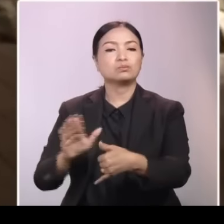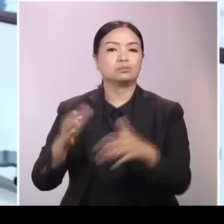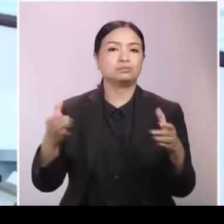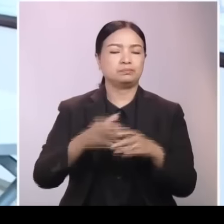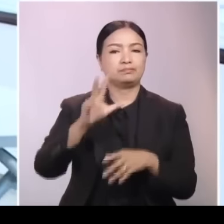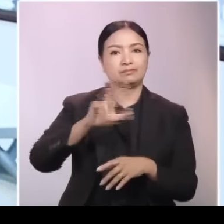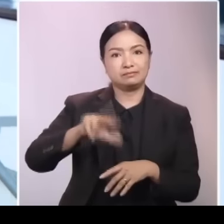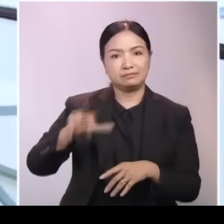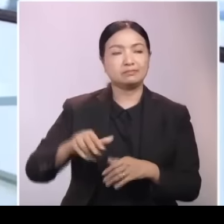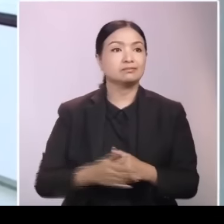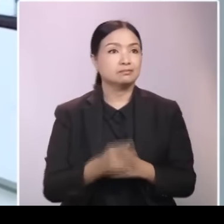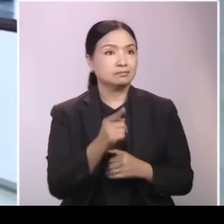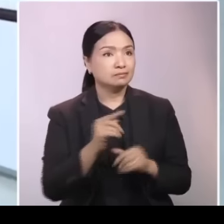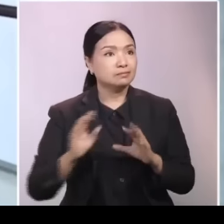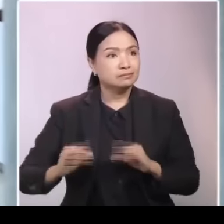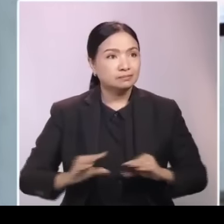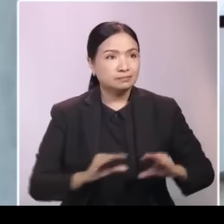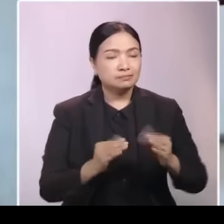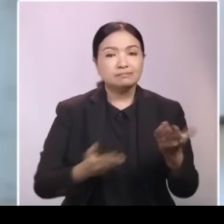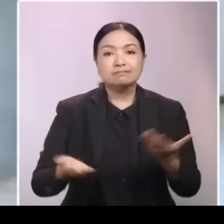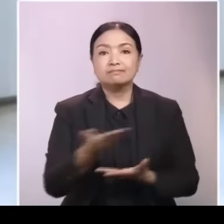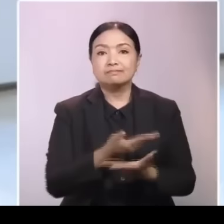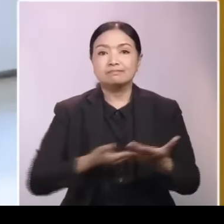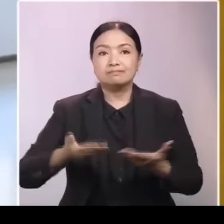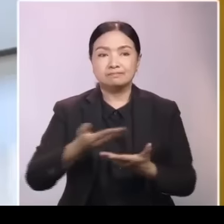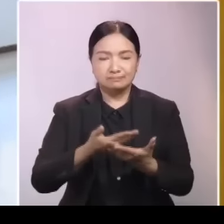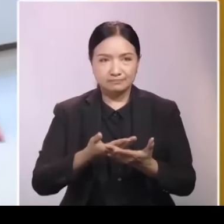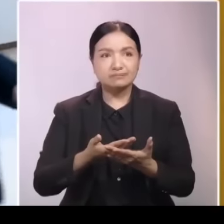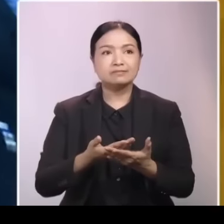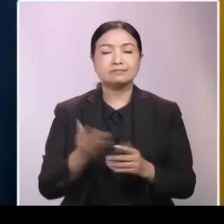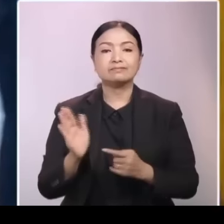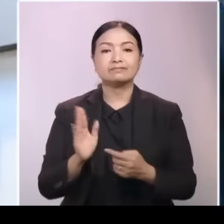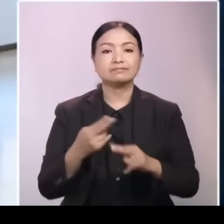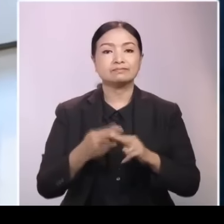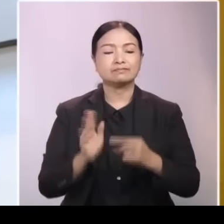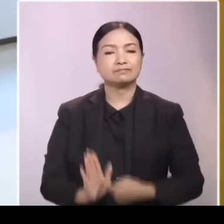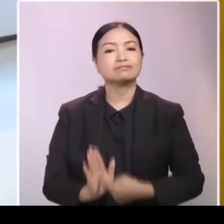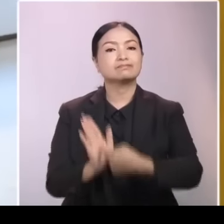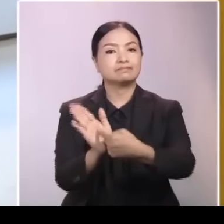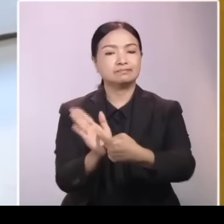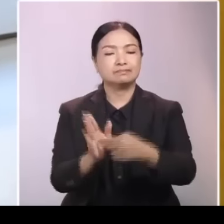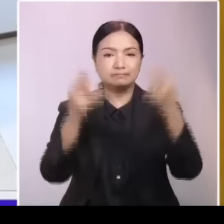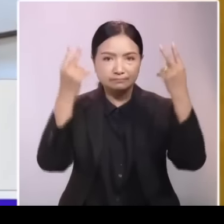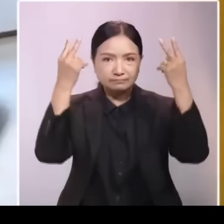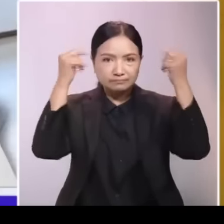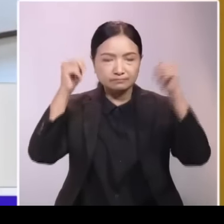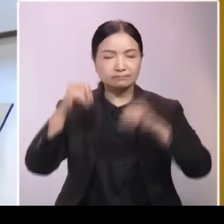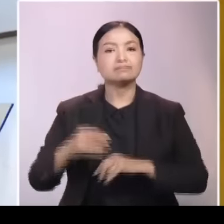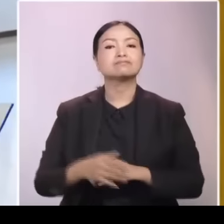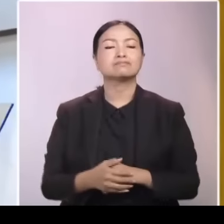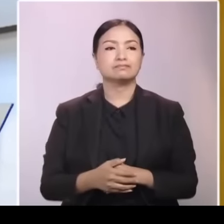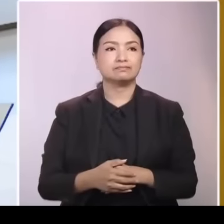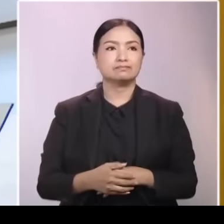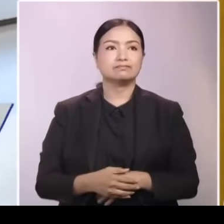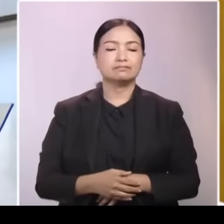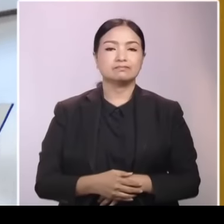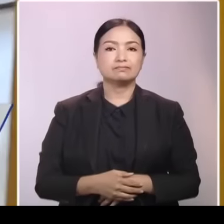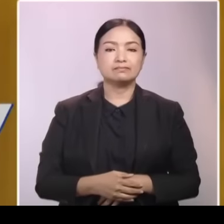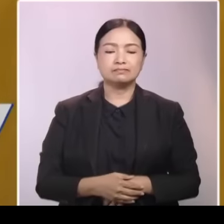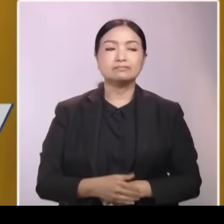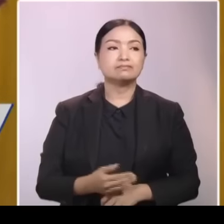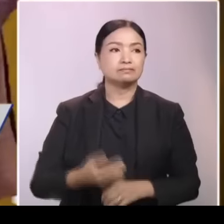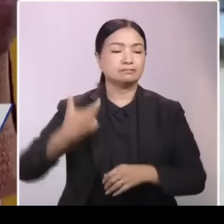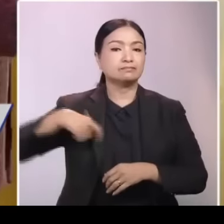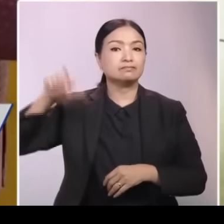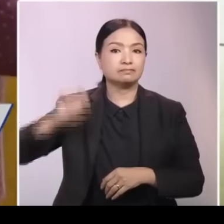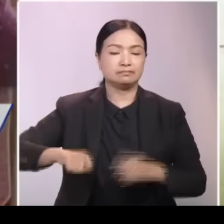ก็มีการประชุมกันเพื่อพิจารณาในเรื่องการเสนอชื่อคนที่จะมาเป็นนายกรัฐมนตรีละค่ะหลังจากที่ศ